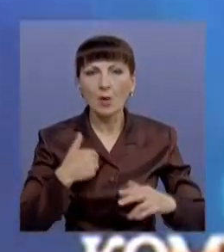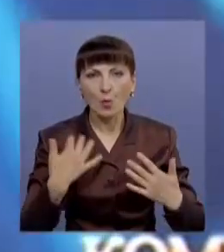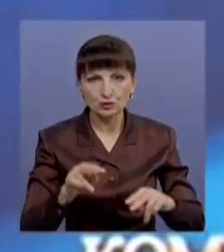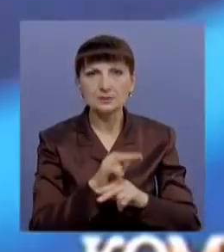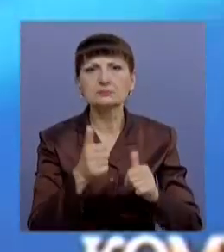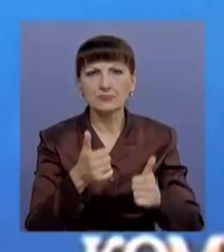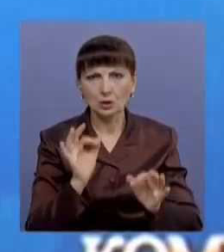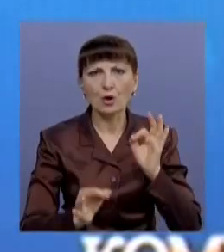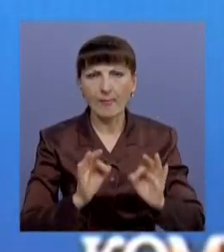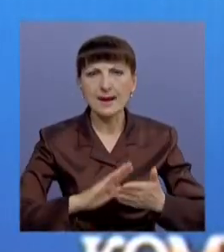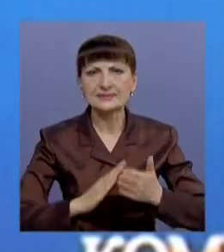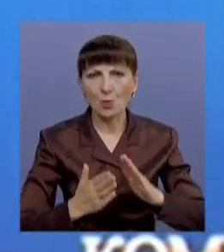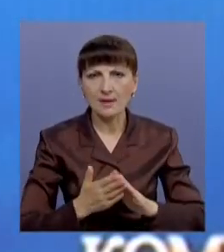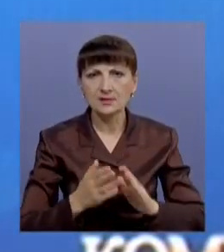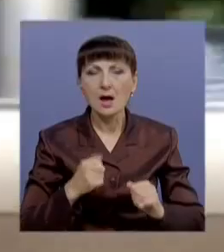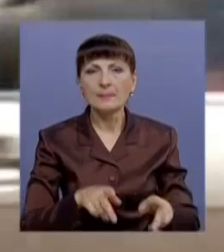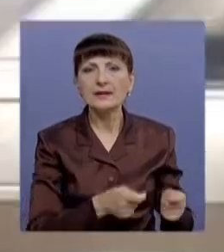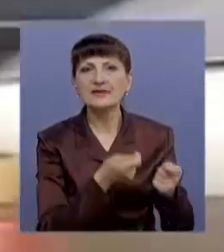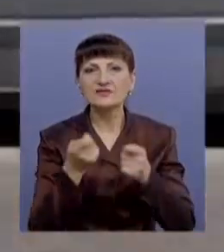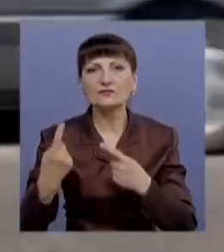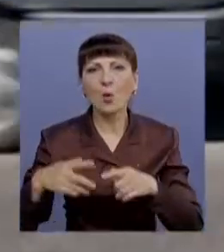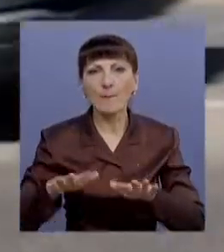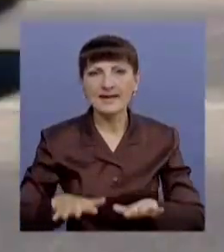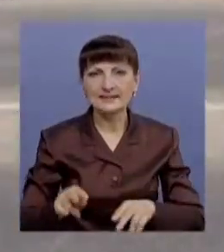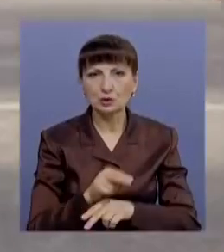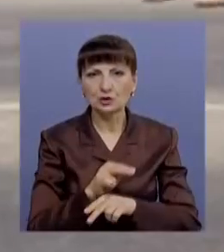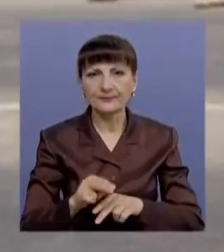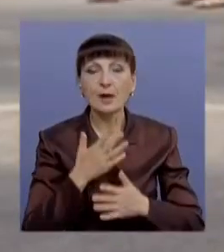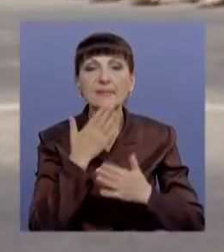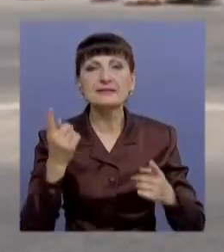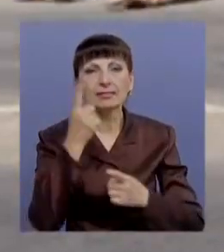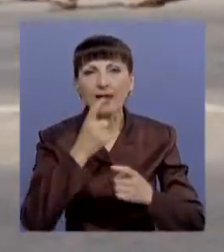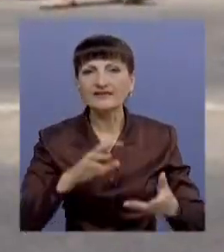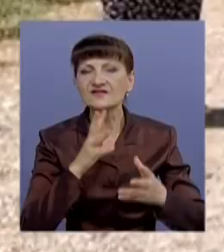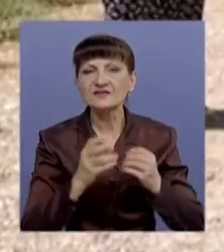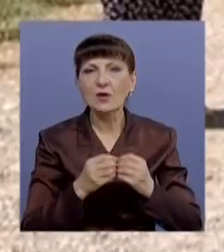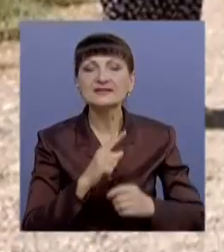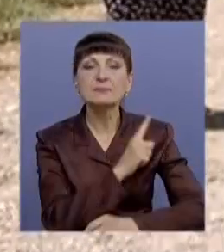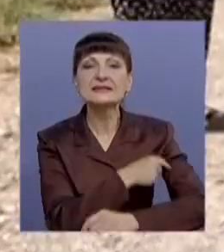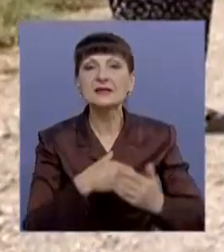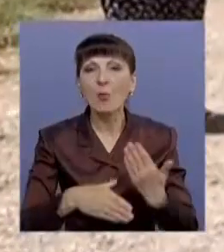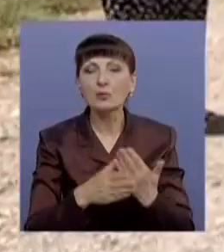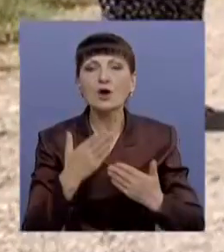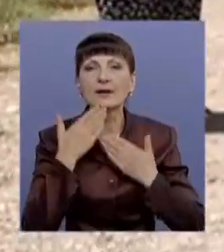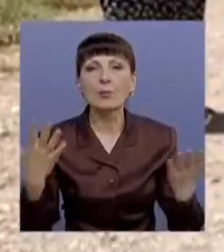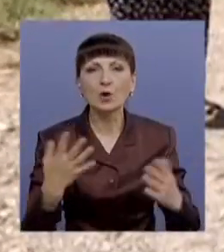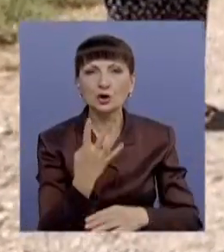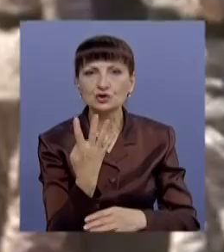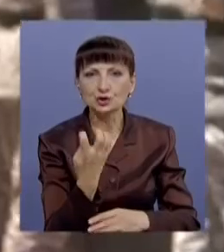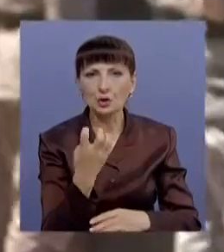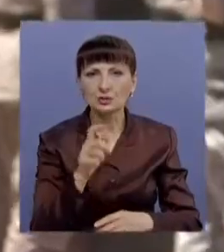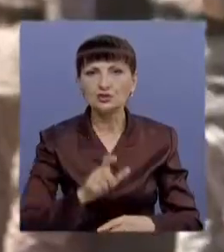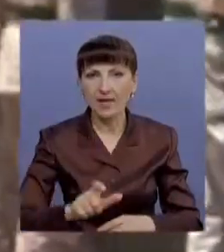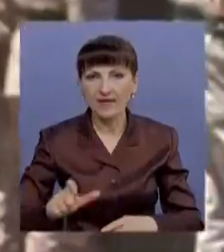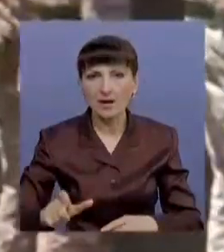уже состояние, мы их перетранспортируем. По последним данным, всего за медицинской помощью обратились более 400